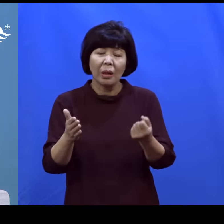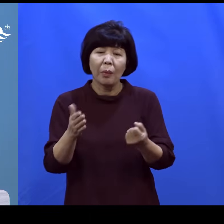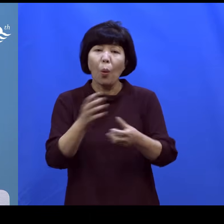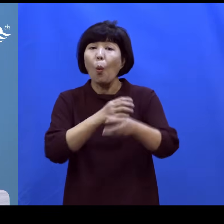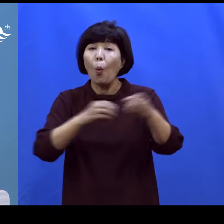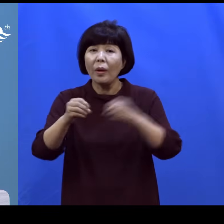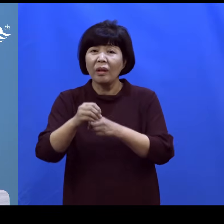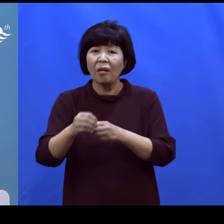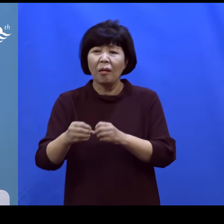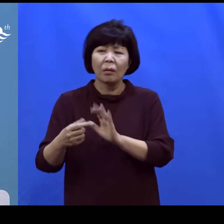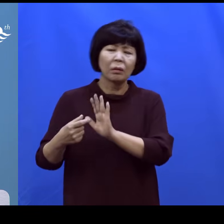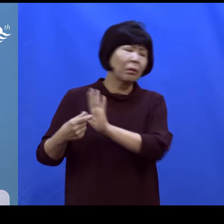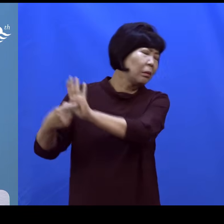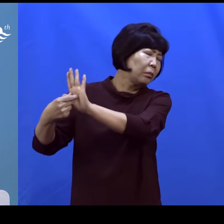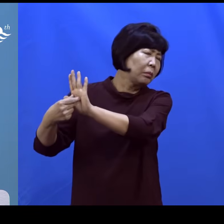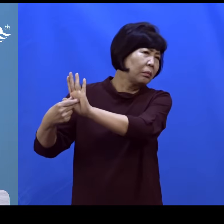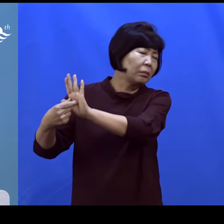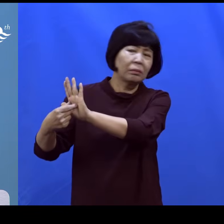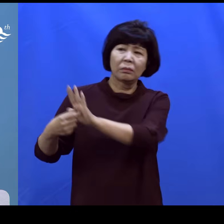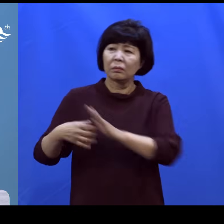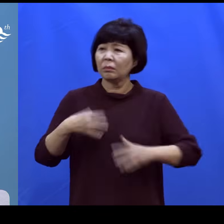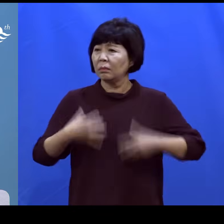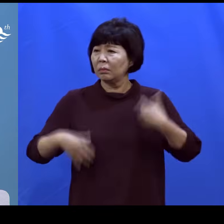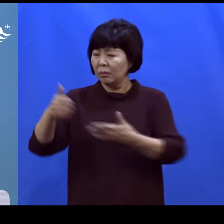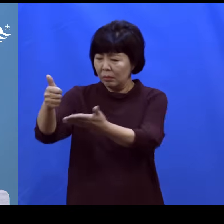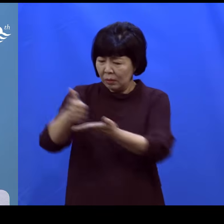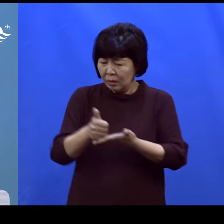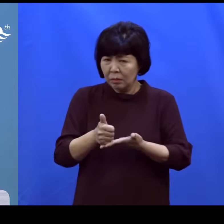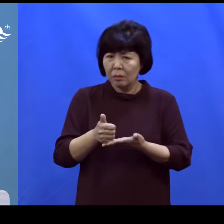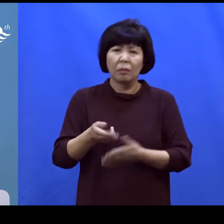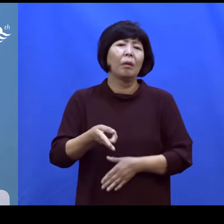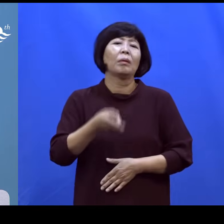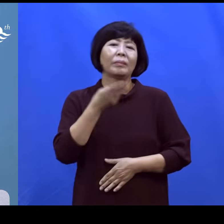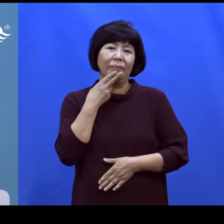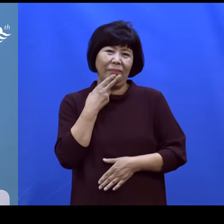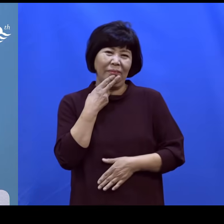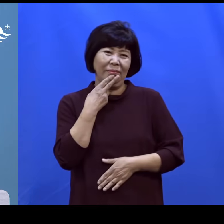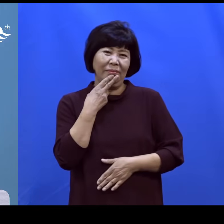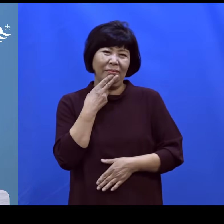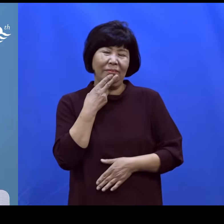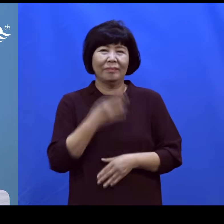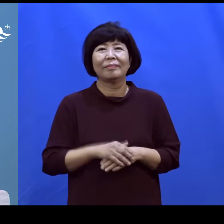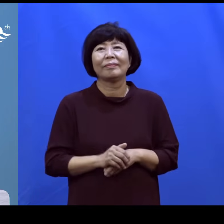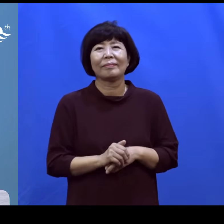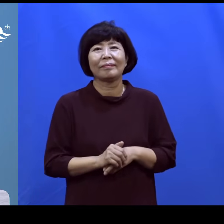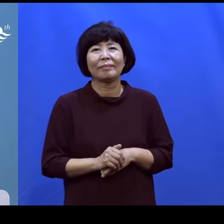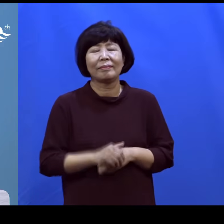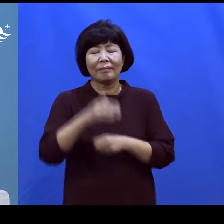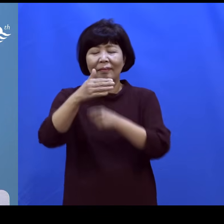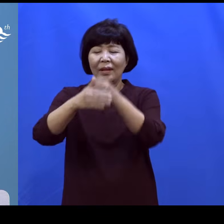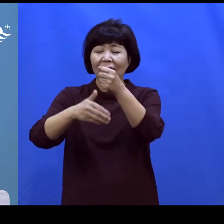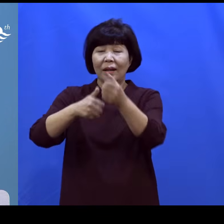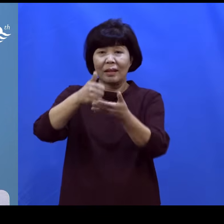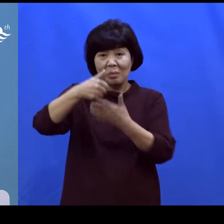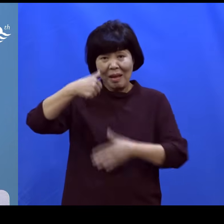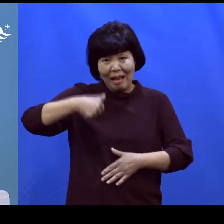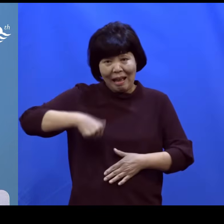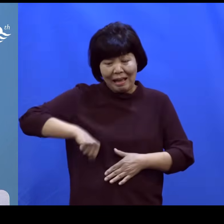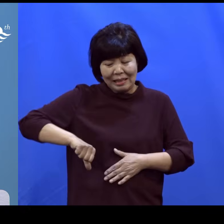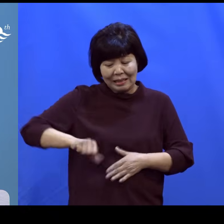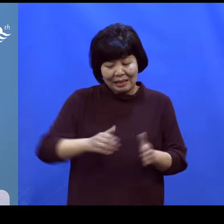거부하고 영접하지 않았다. 여러분, 이 성육신 사건은 기독교의 핵심 교리입니다. 하나님의 아들